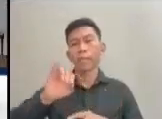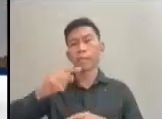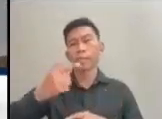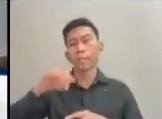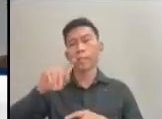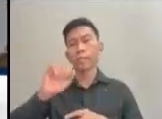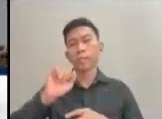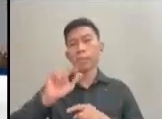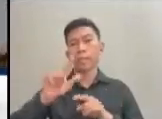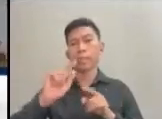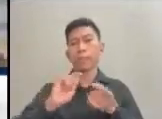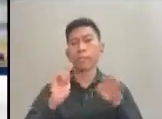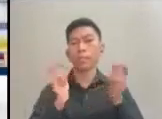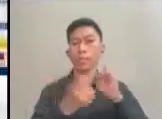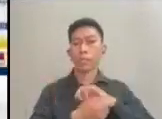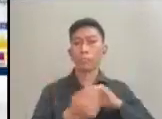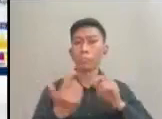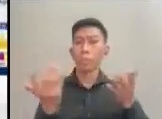agrikultura.